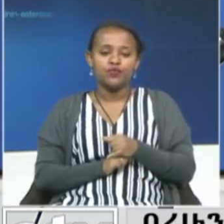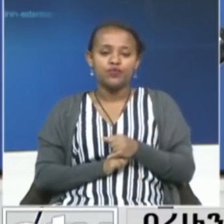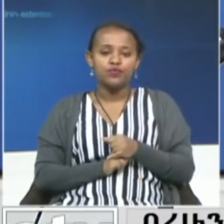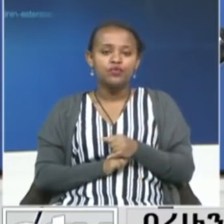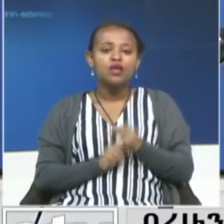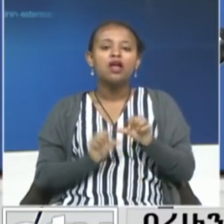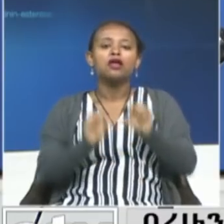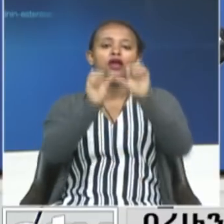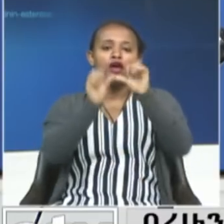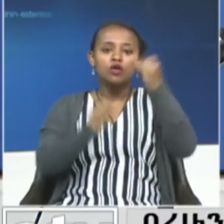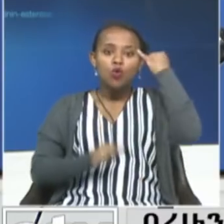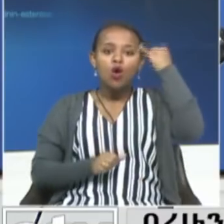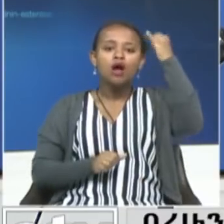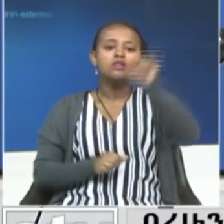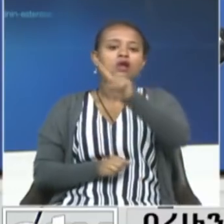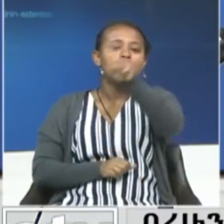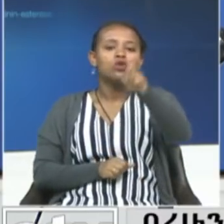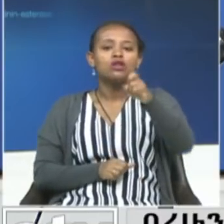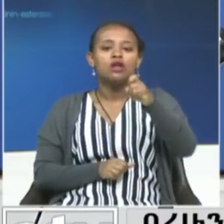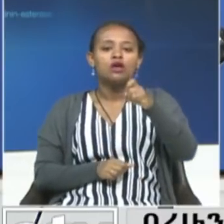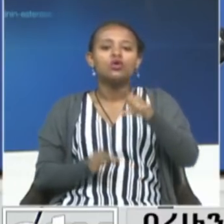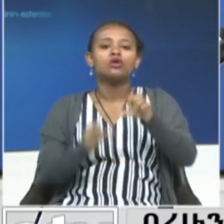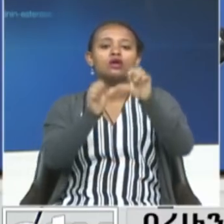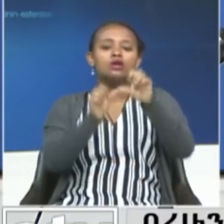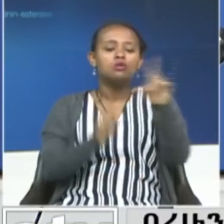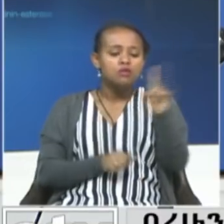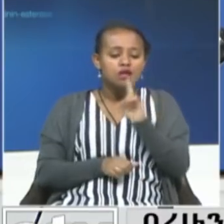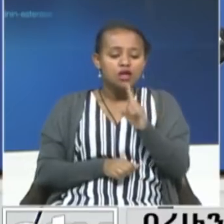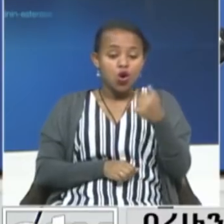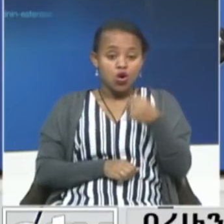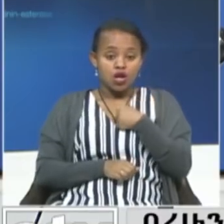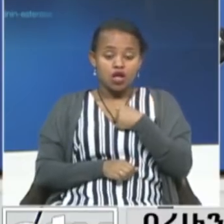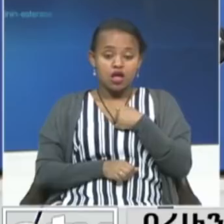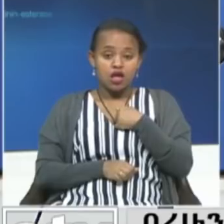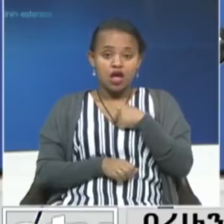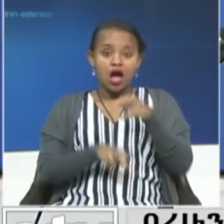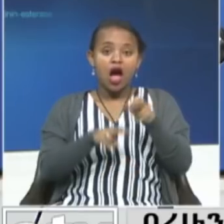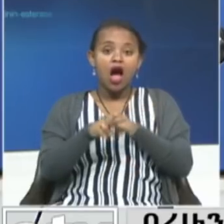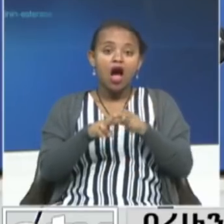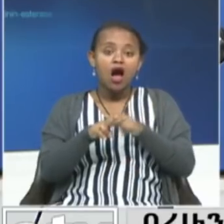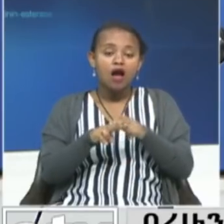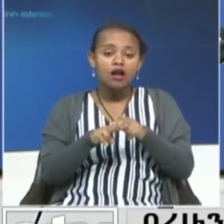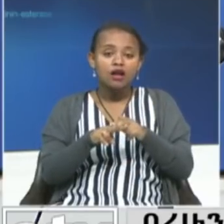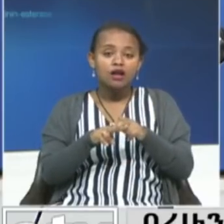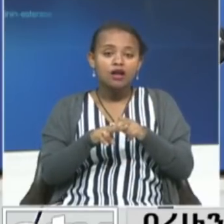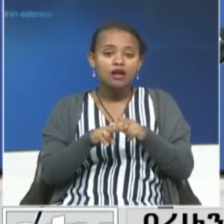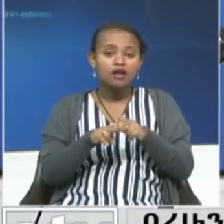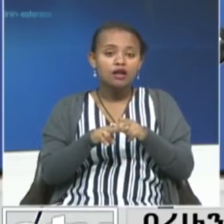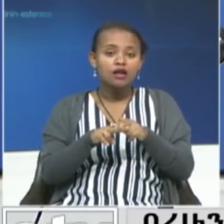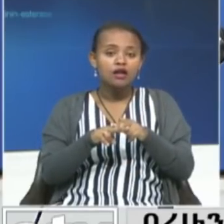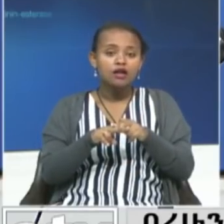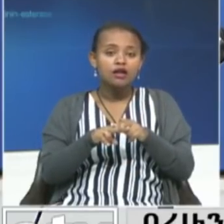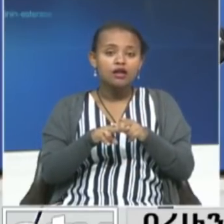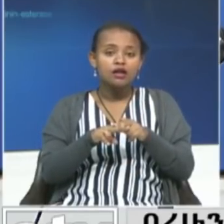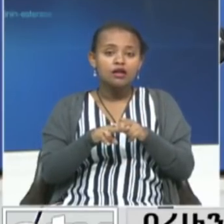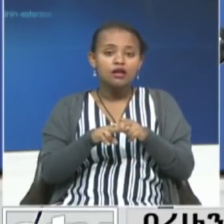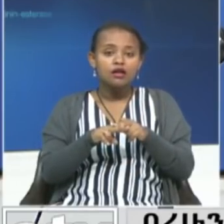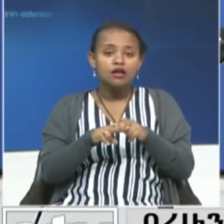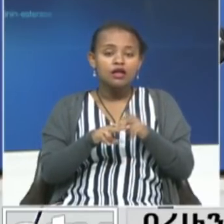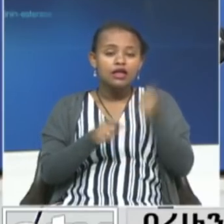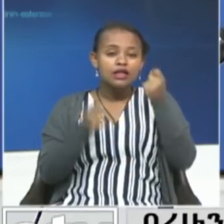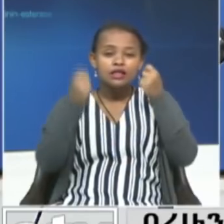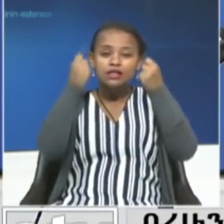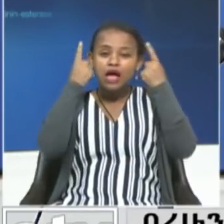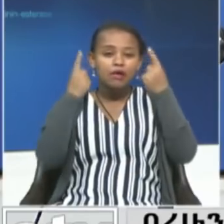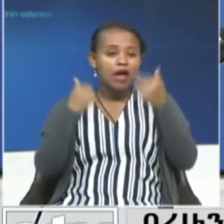እሺ ይከተሉ ሐሳቡ ጥያቄው ምንድነው እኔ አሁን ሐራ ግንዛቤ ወሰደ ህብረተሰብ ያለ